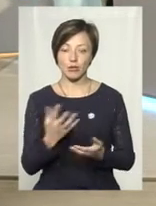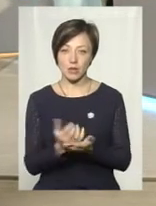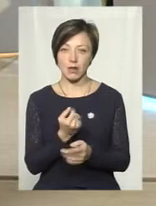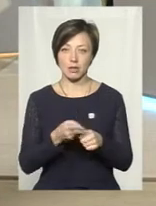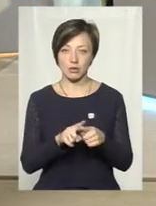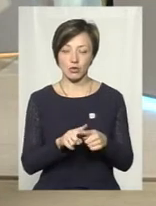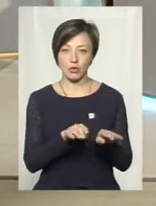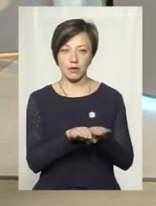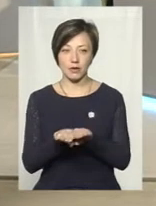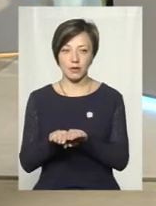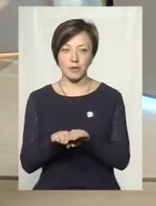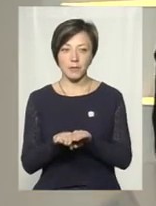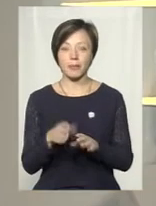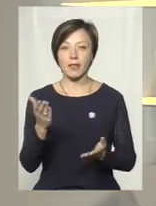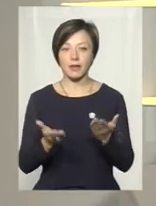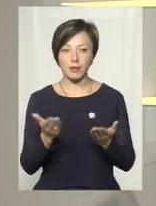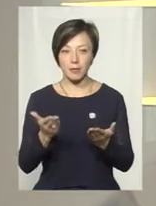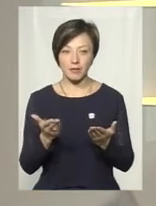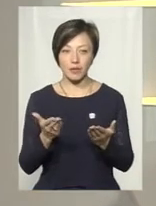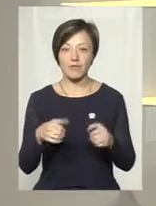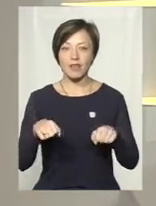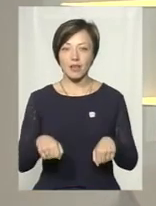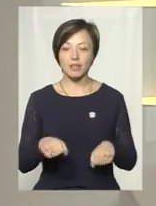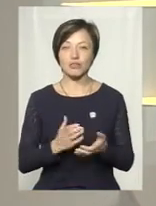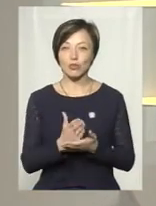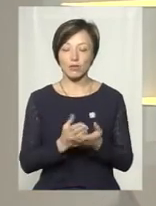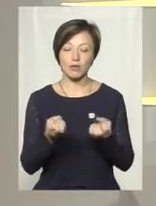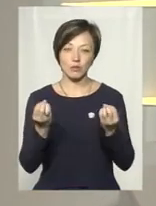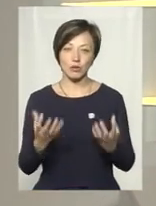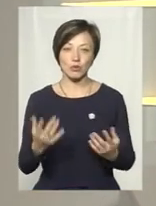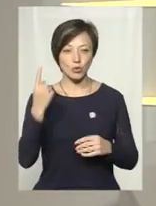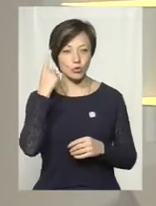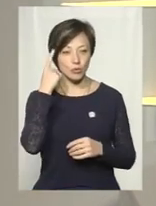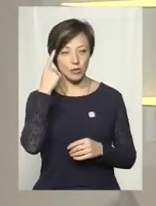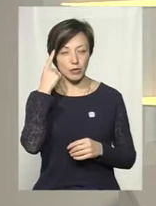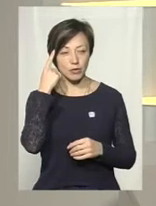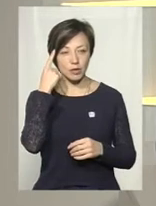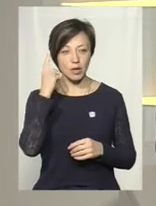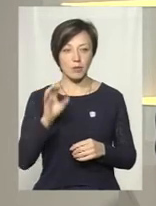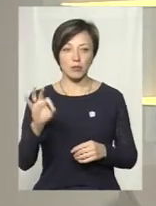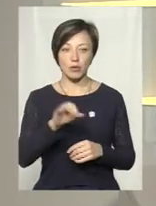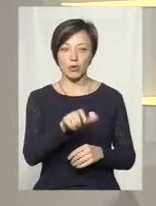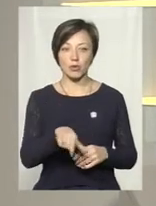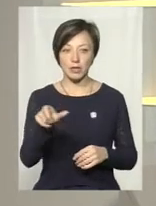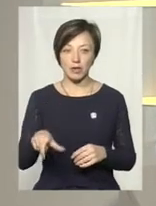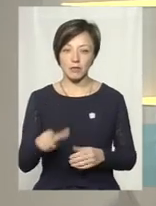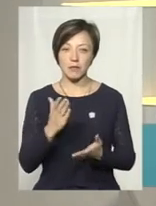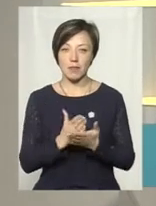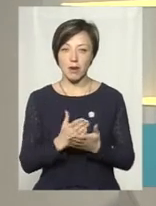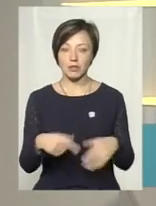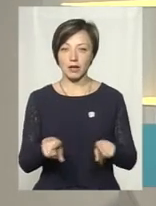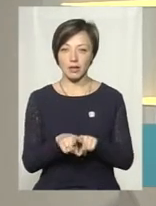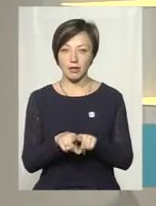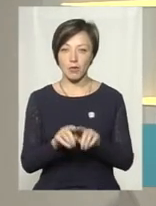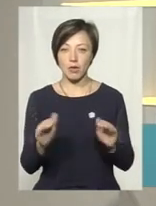досягати цього рівня. Напевно, що влада і чиновники просто думають про людей, які мають от